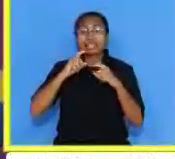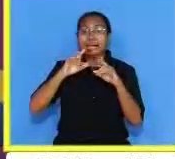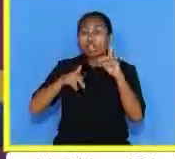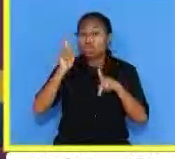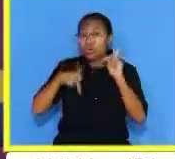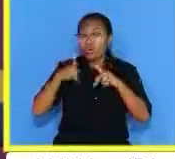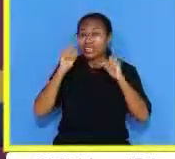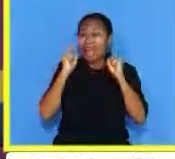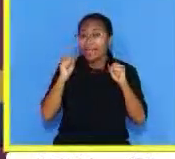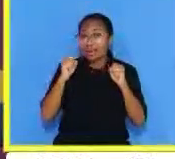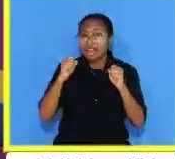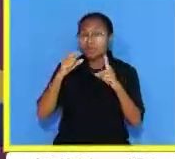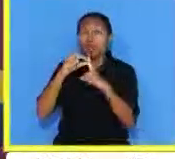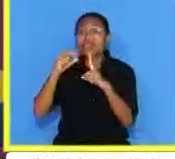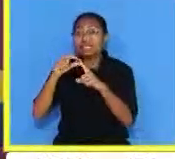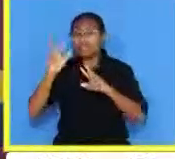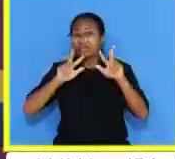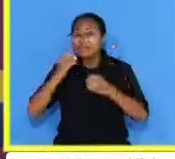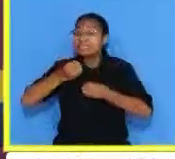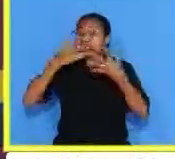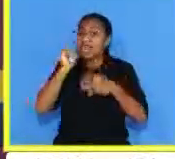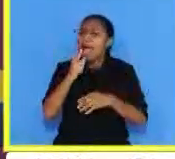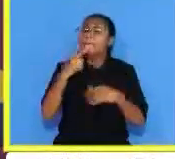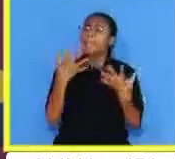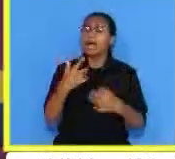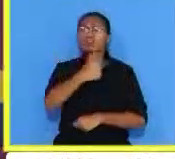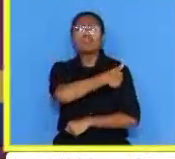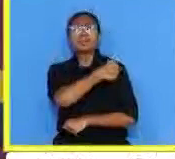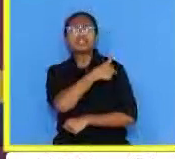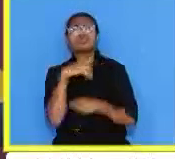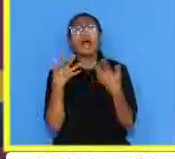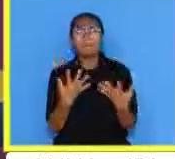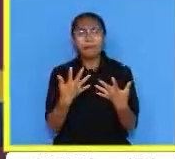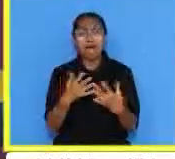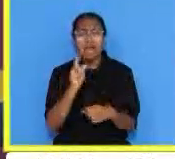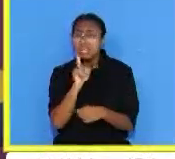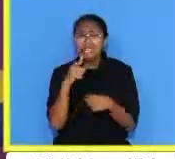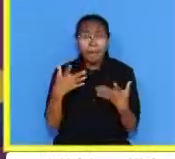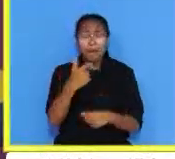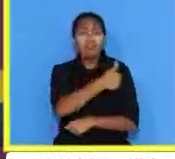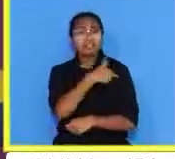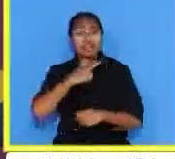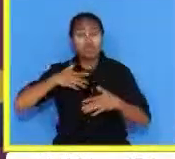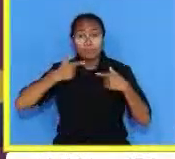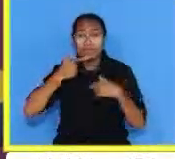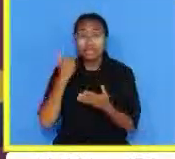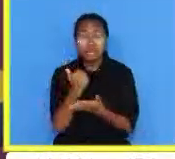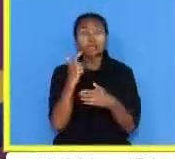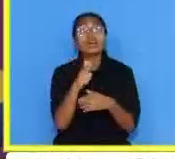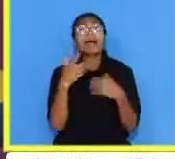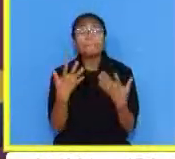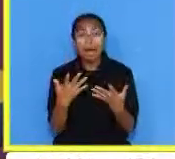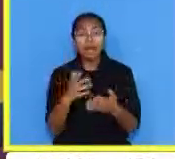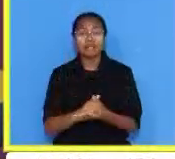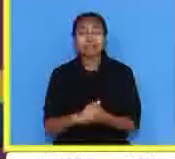bisa menjelaskan apa itu vaksin dan mengapa vaksinasi ini penting untuk pencegahan COVID-19. Karena kita sadar